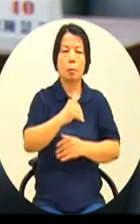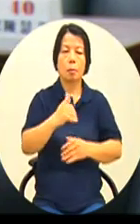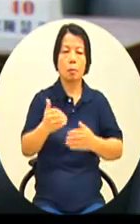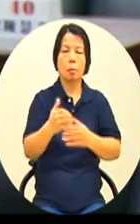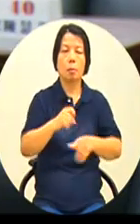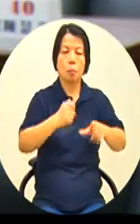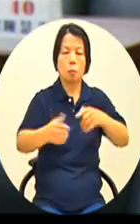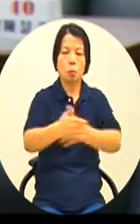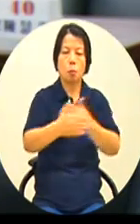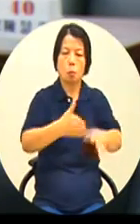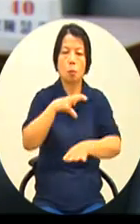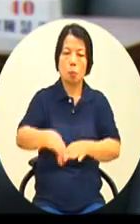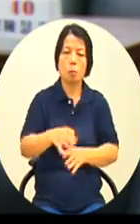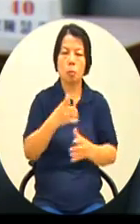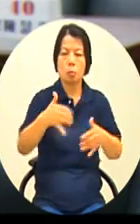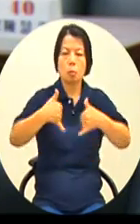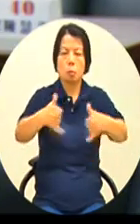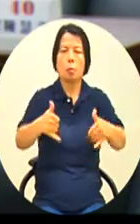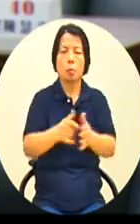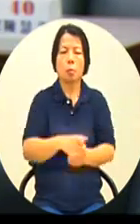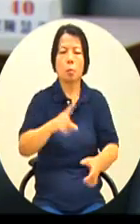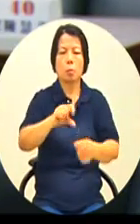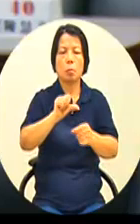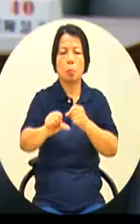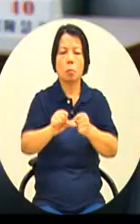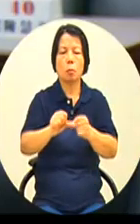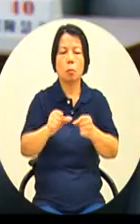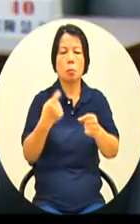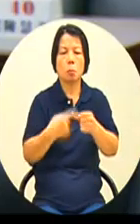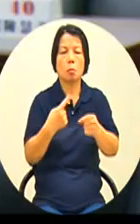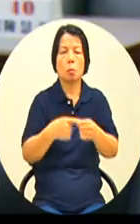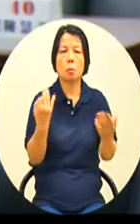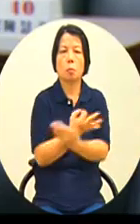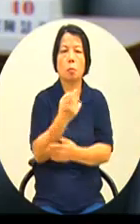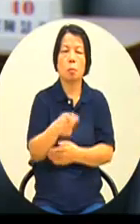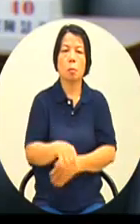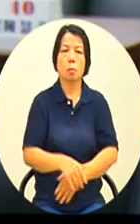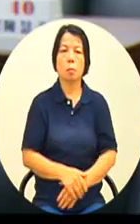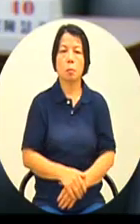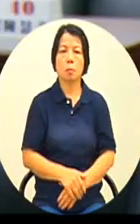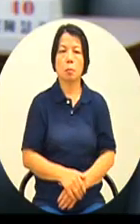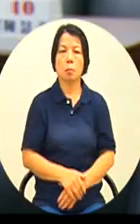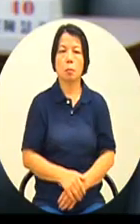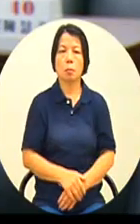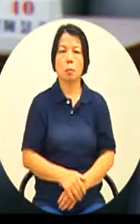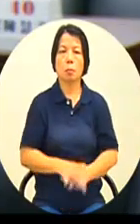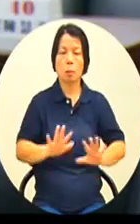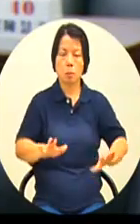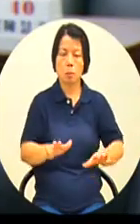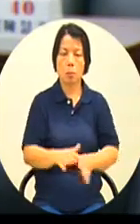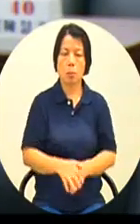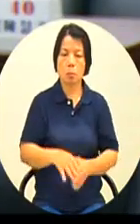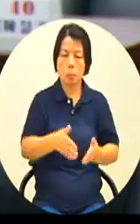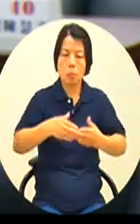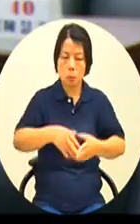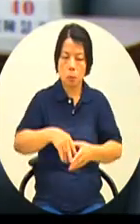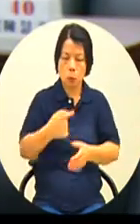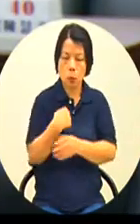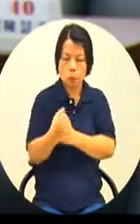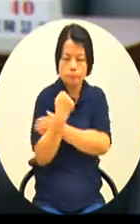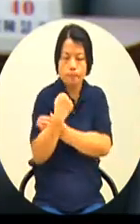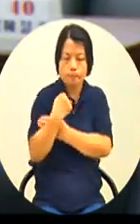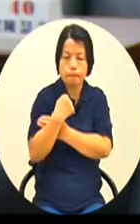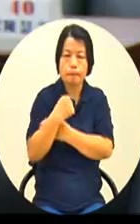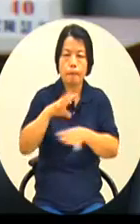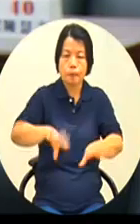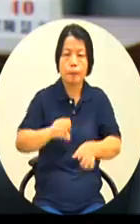诶十五米尔，哦，可能咱公交副局长知影吼，十五米，我较紧想尽办法，